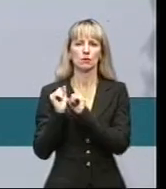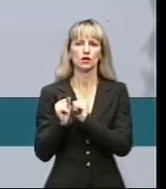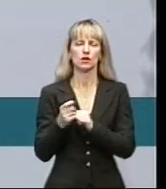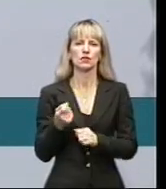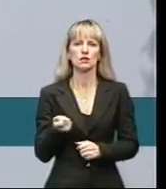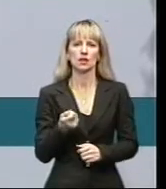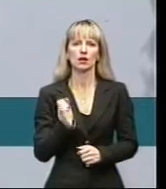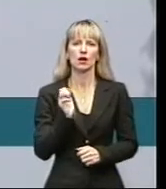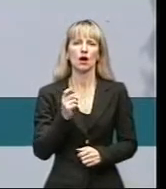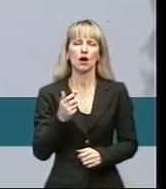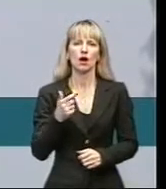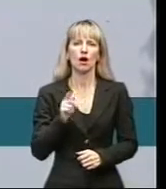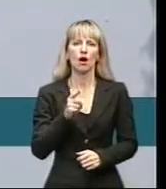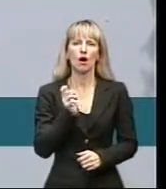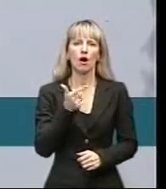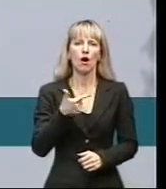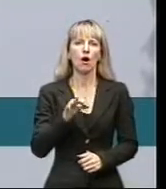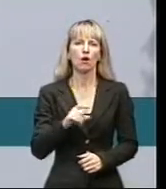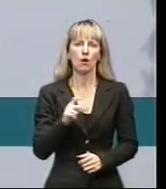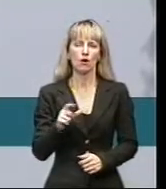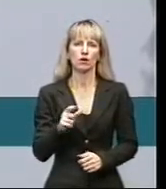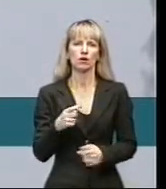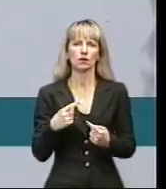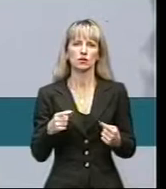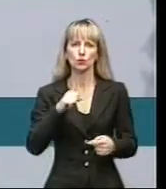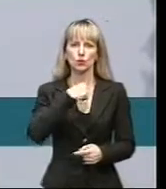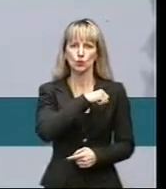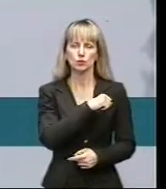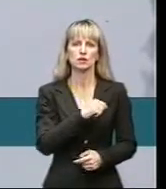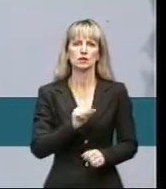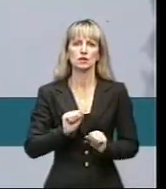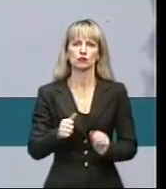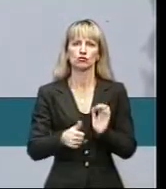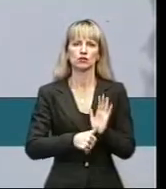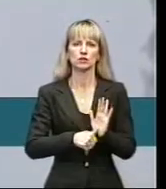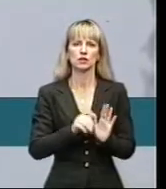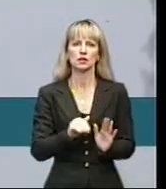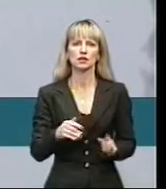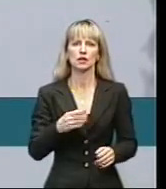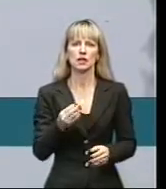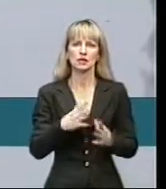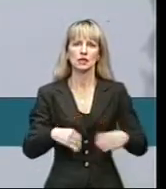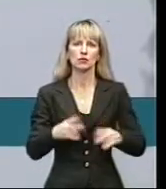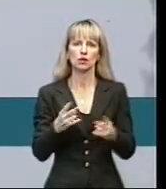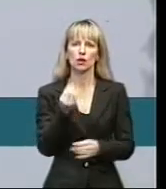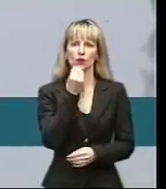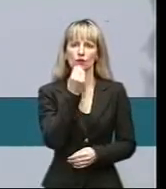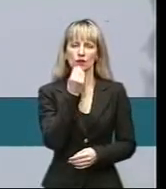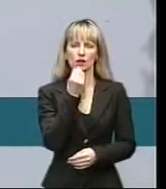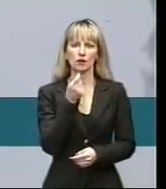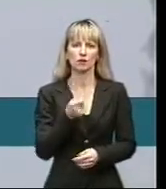горох, кукуруза, таке інше, вони зуміли захистити шестеро дітей, і, ну, розумієте, сім'ю треба годувати. Але